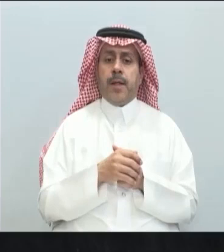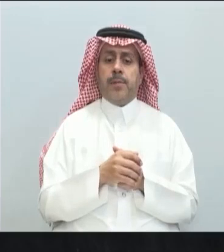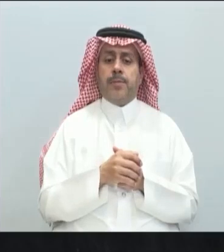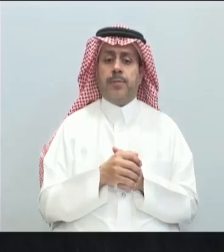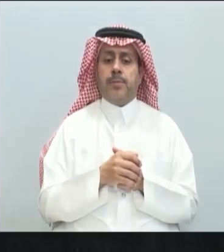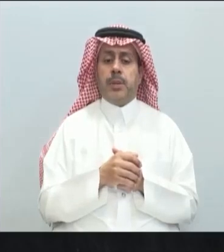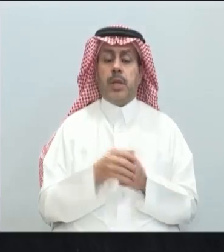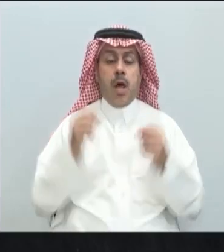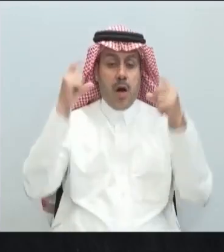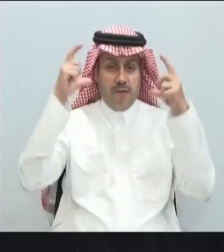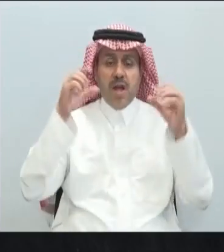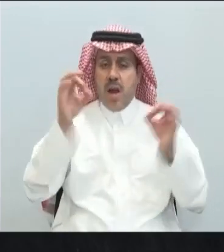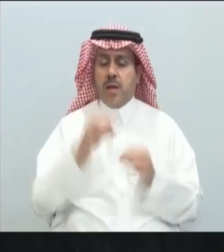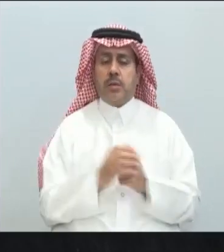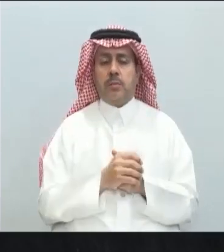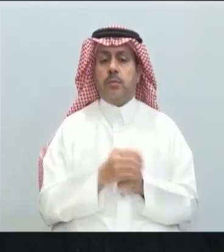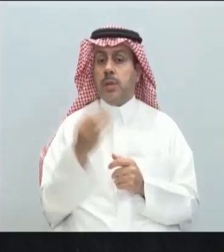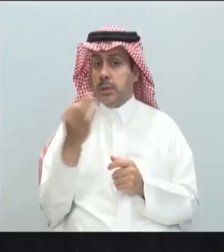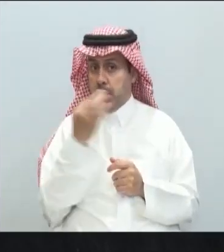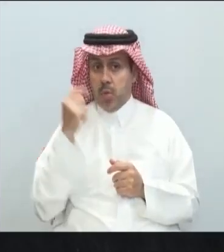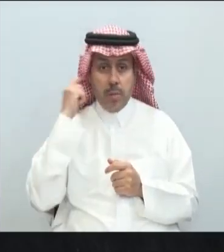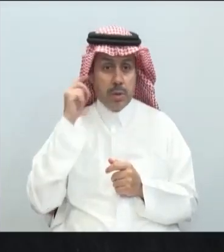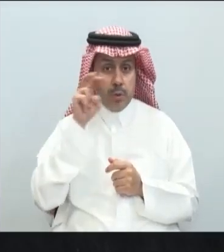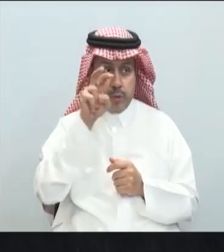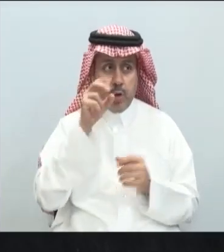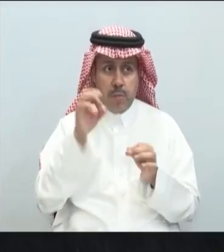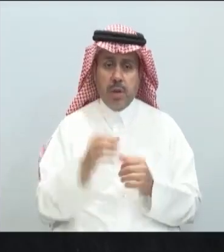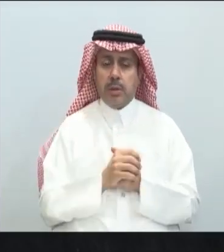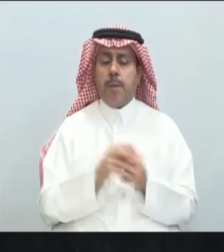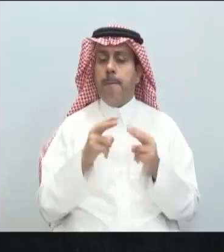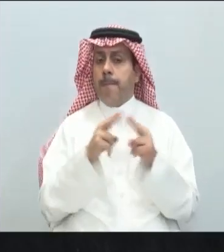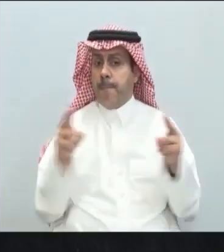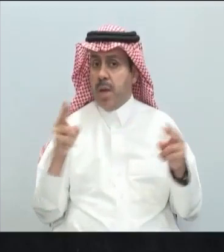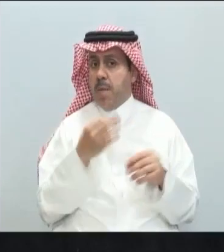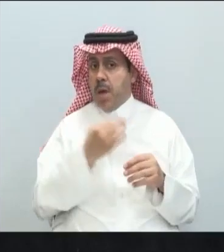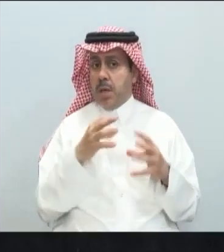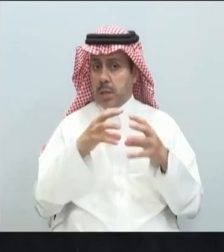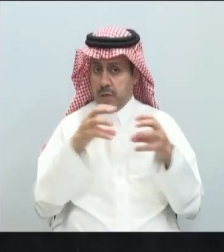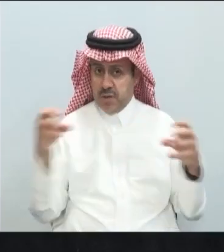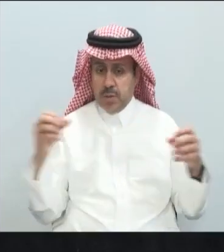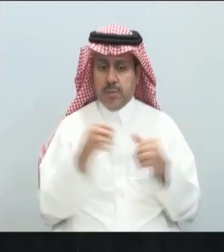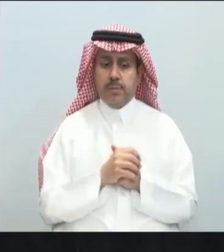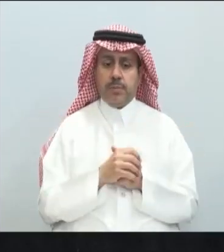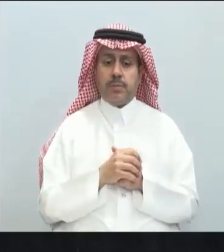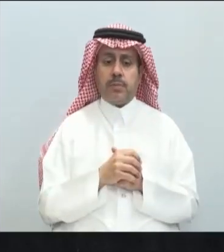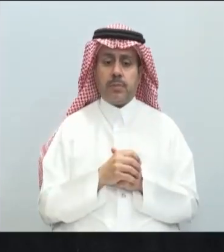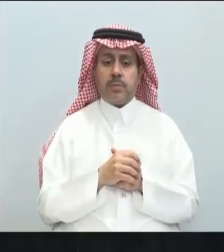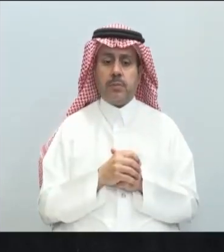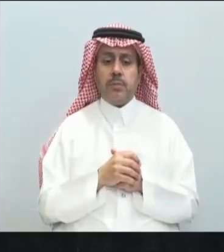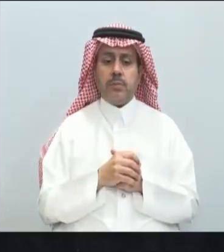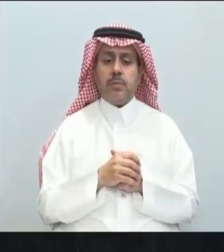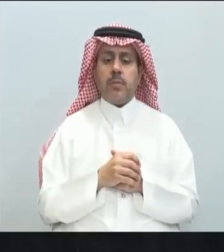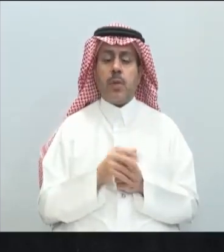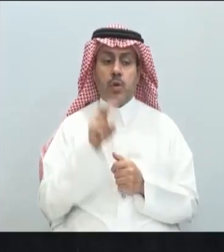واياكم على هذه الايات تلونها على مسامعكم بينا شيئا من معانيها وكذلك ايضا ايها ال طلاب والطالبات